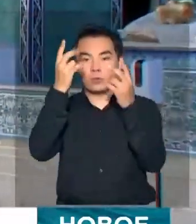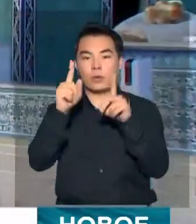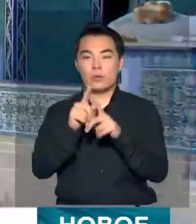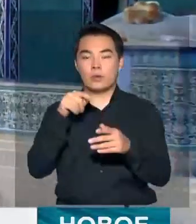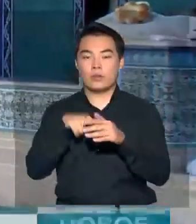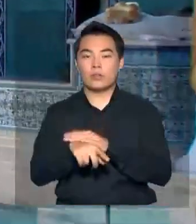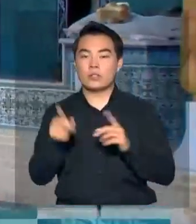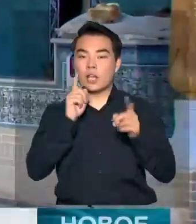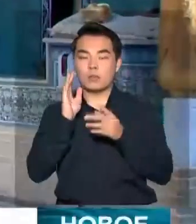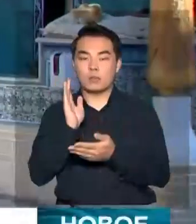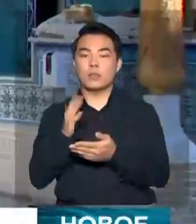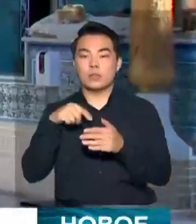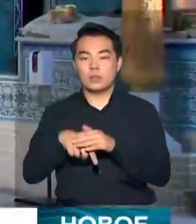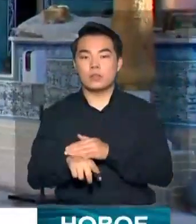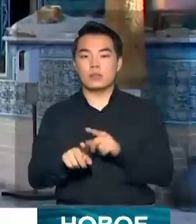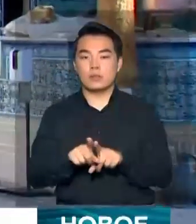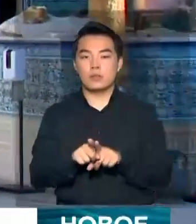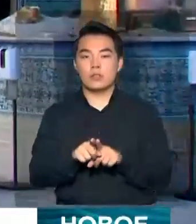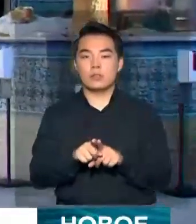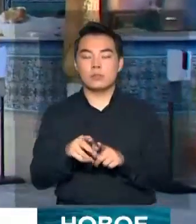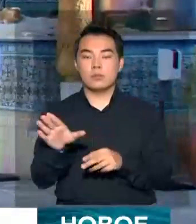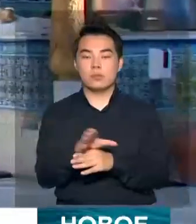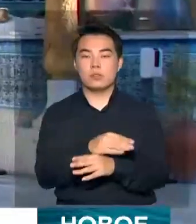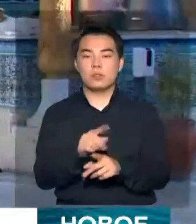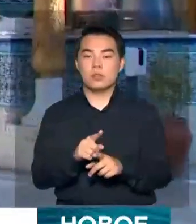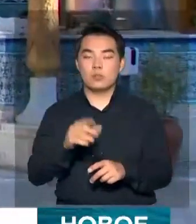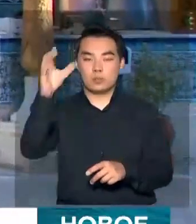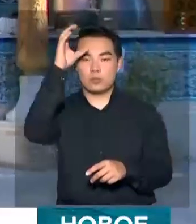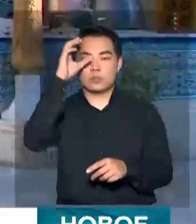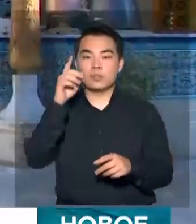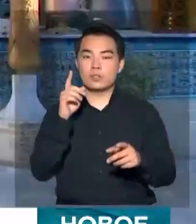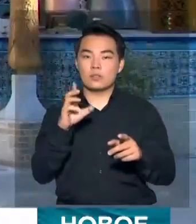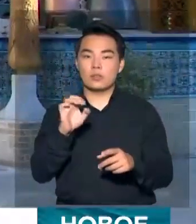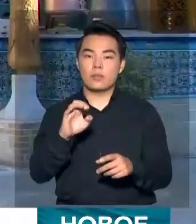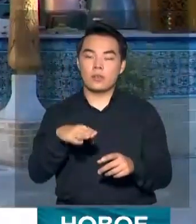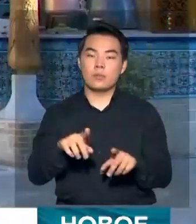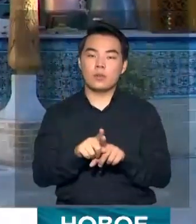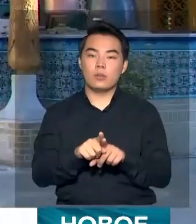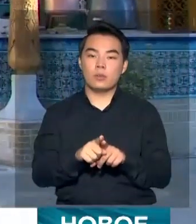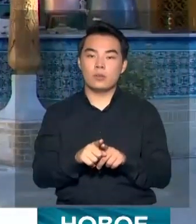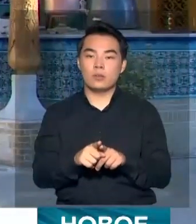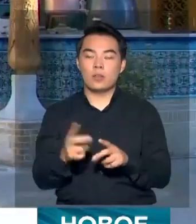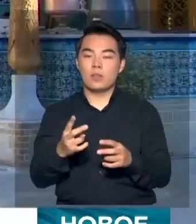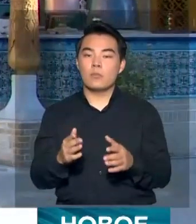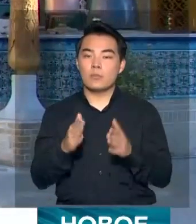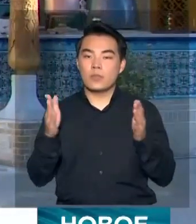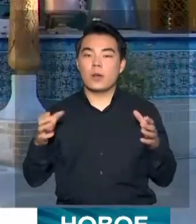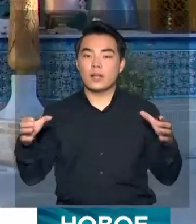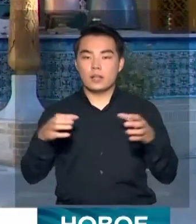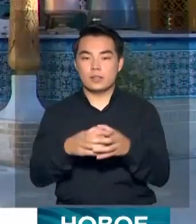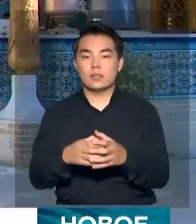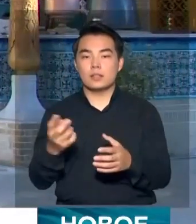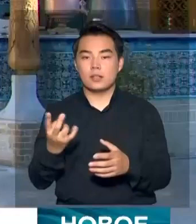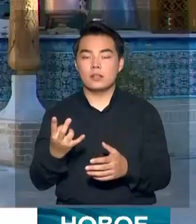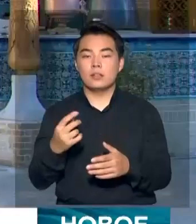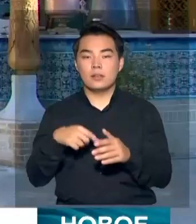На прошлой встрече лидеры стран приняли решение, что тюркскому совету давно пора стать полноценной организацией. Этим утром